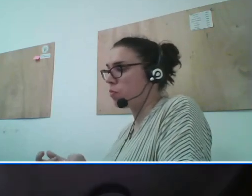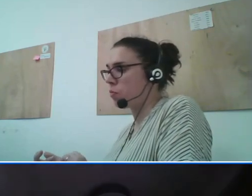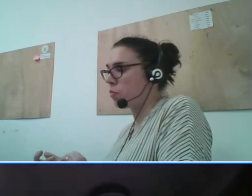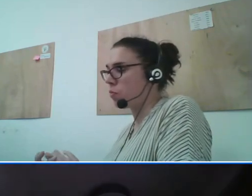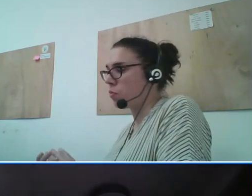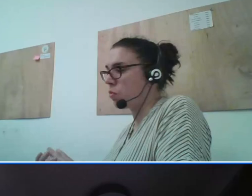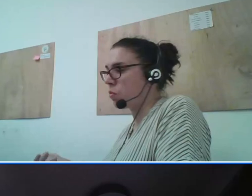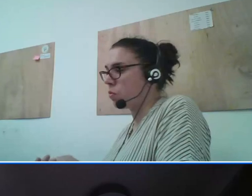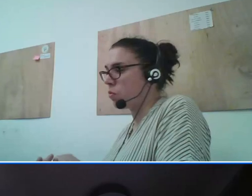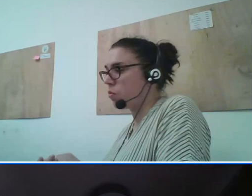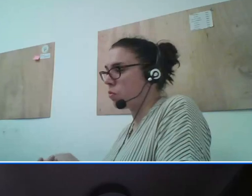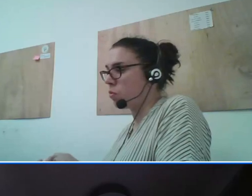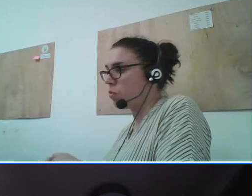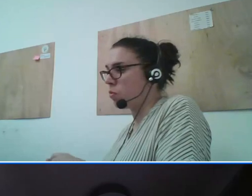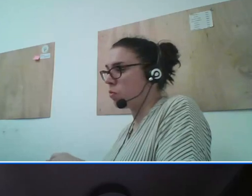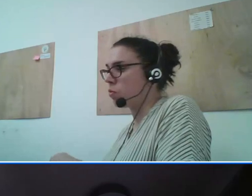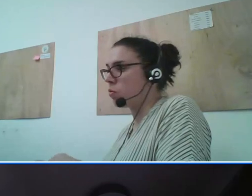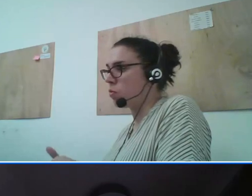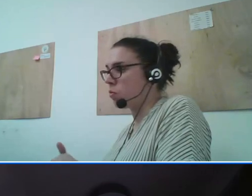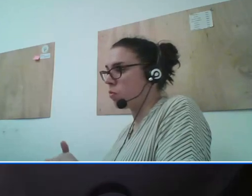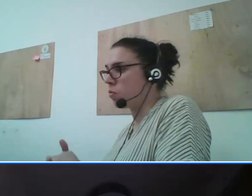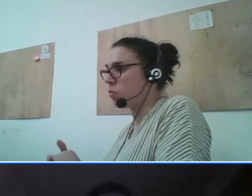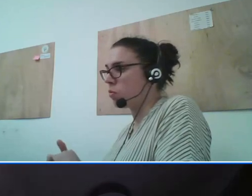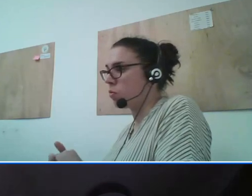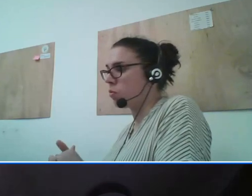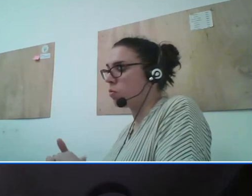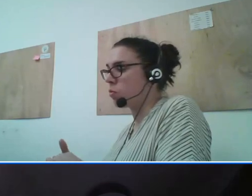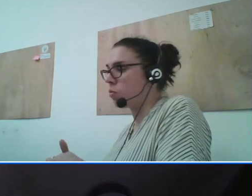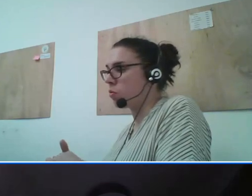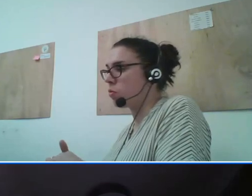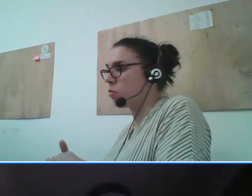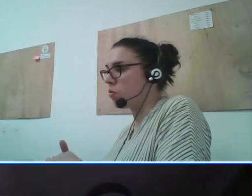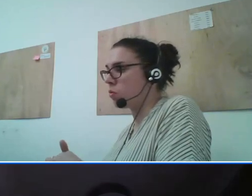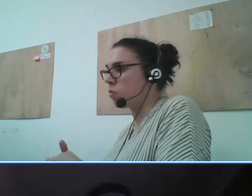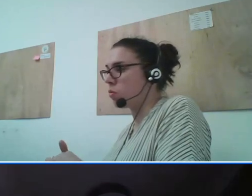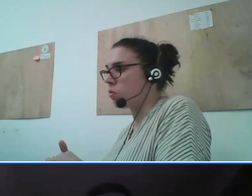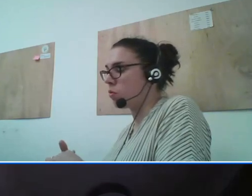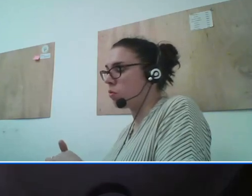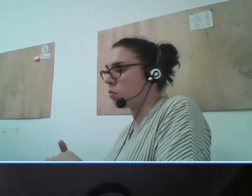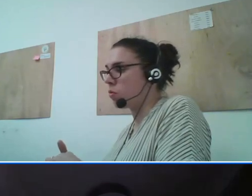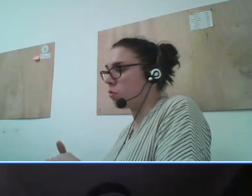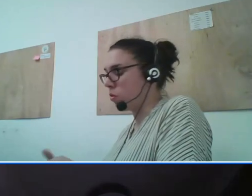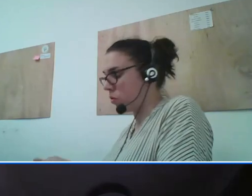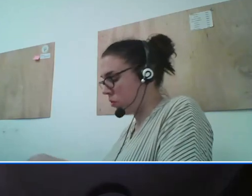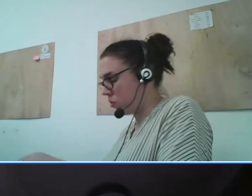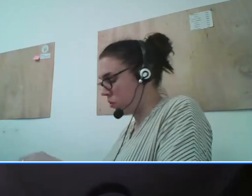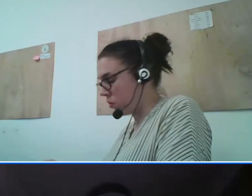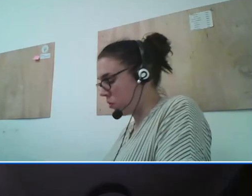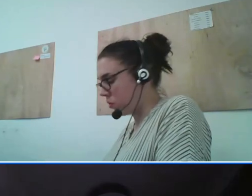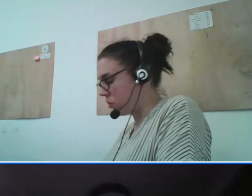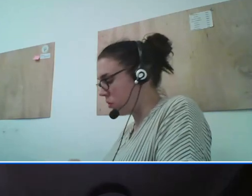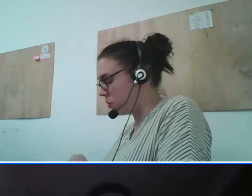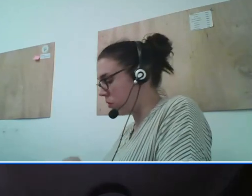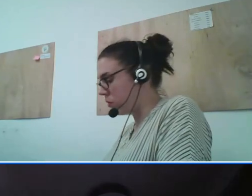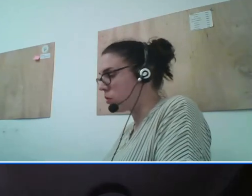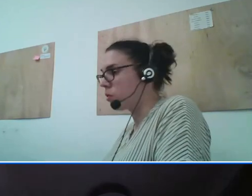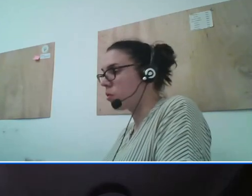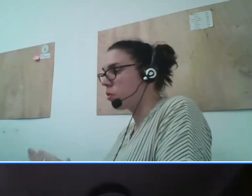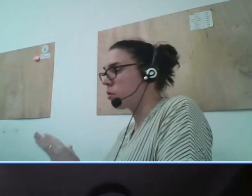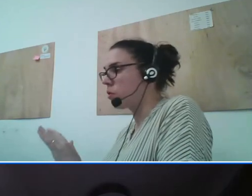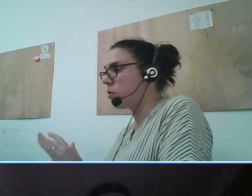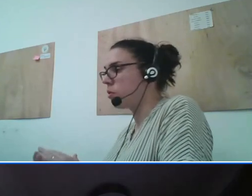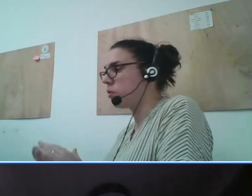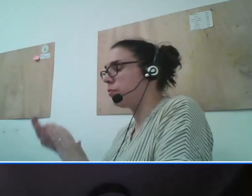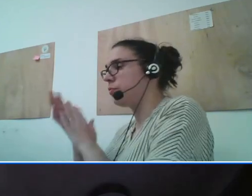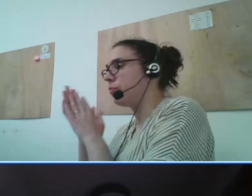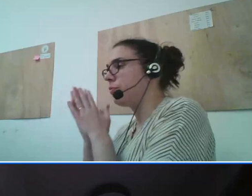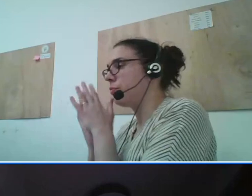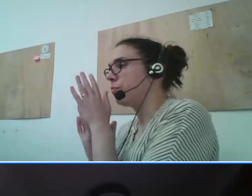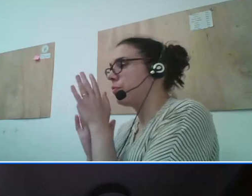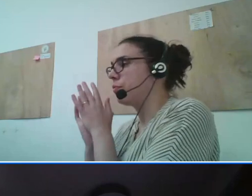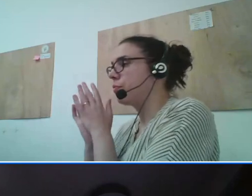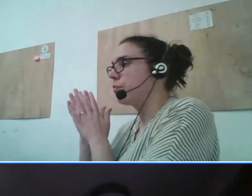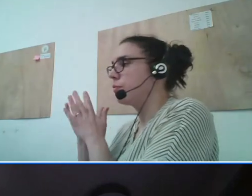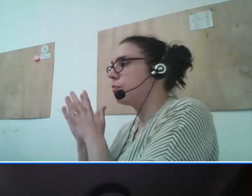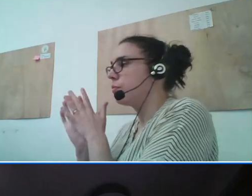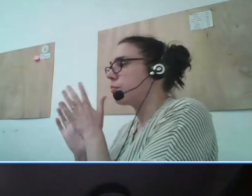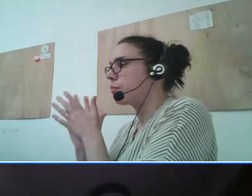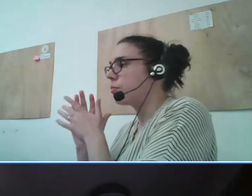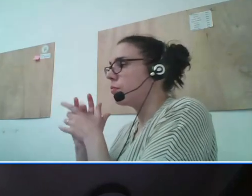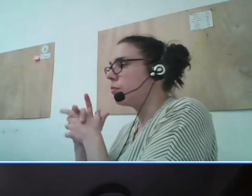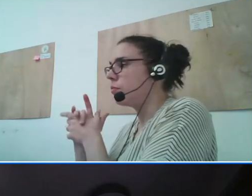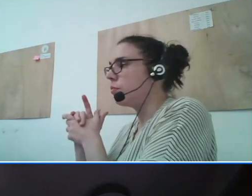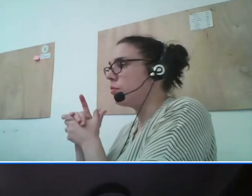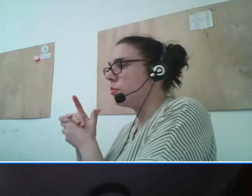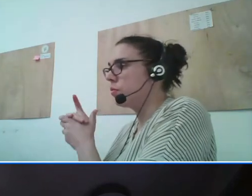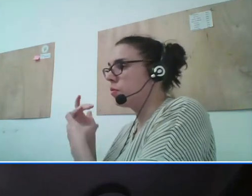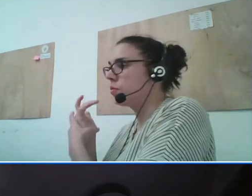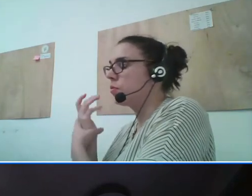Generalmente questo punto viene trattato. Ad esempio, si richiede perché l'architettura diventa un po' un